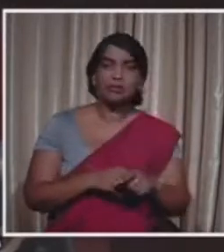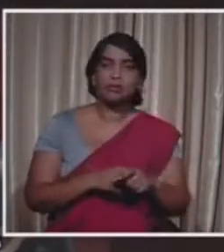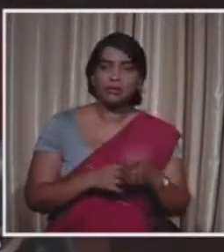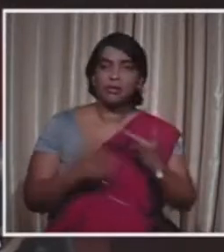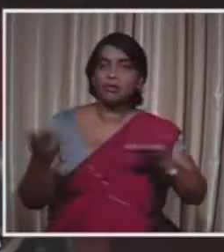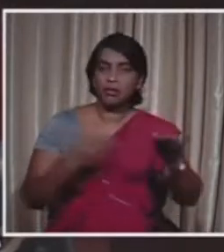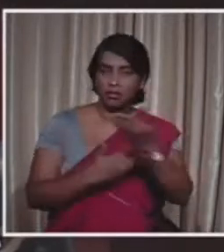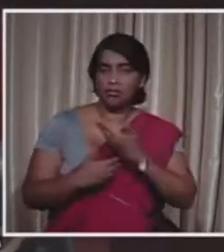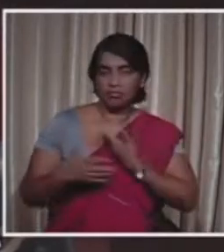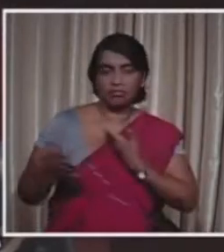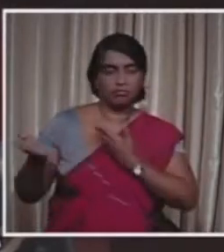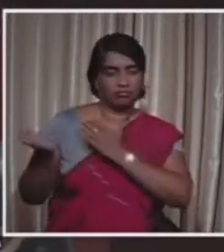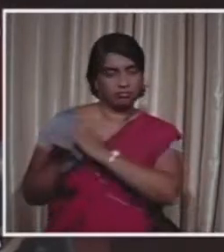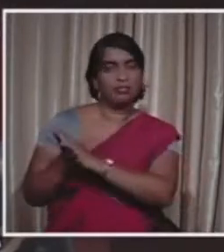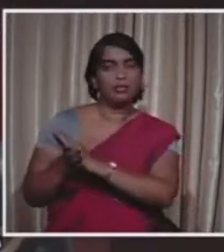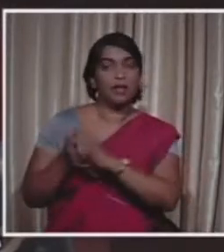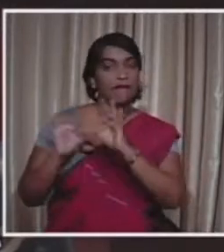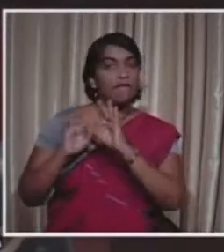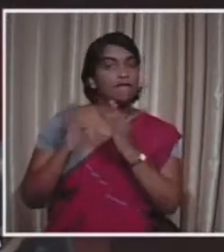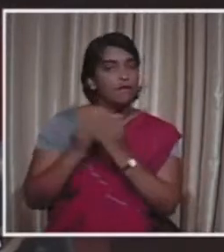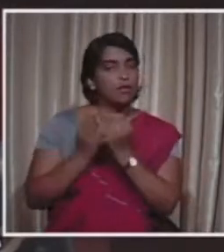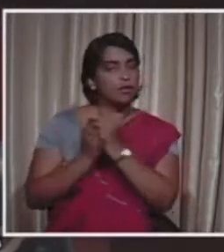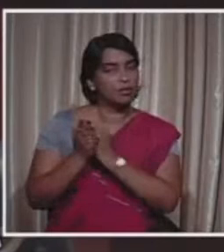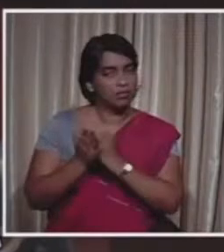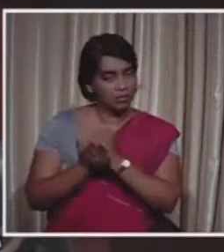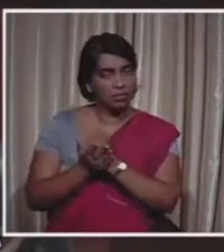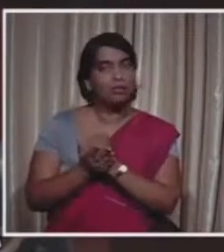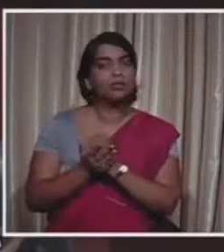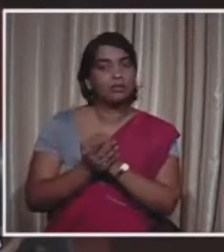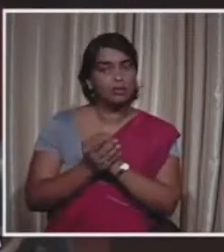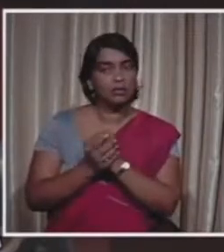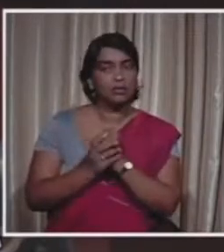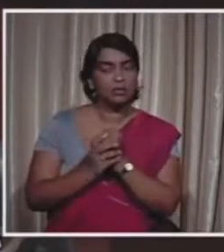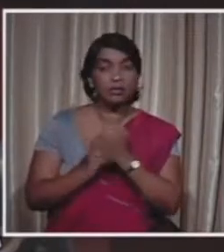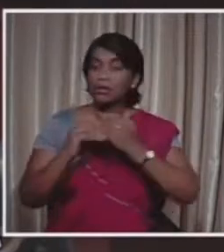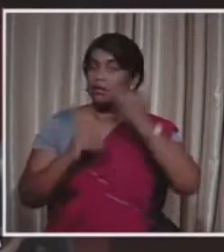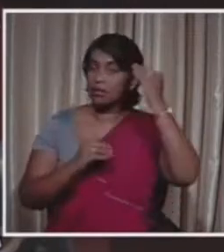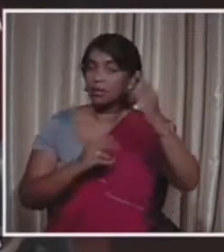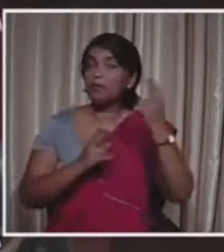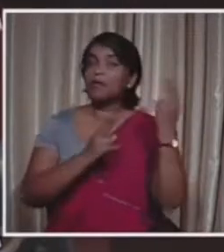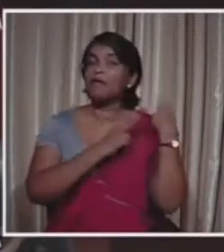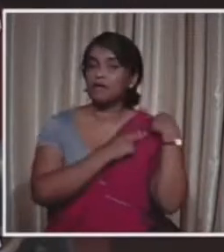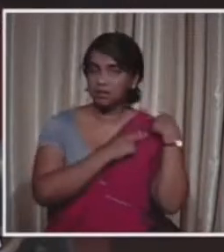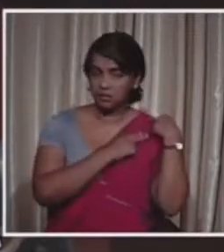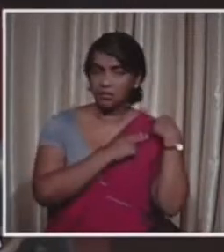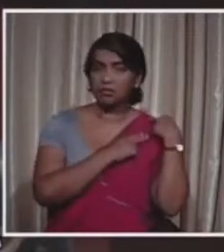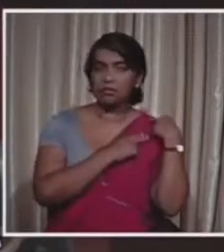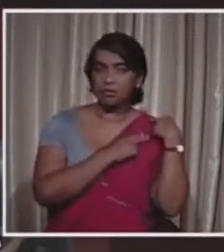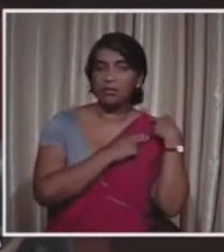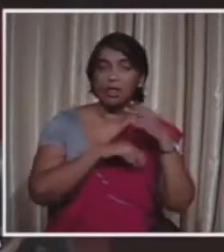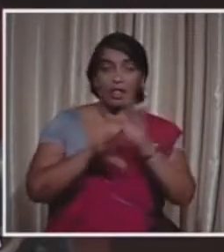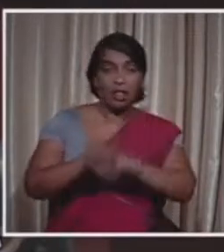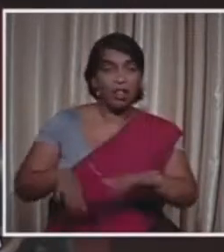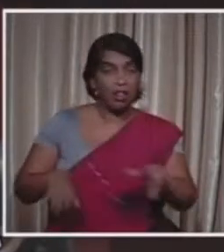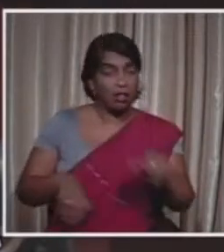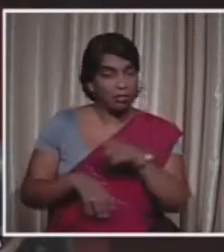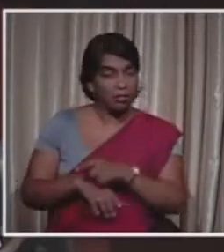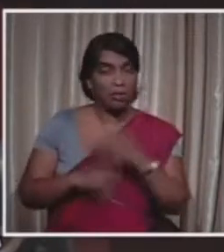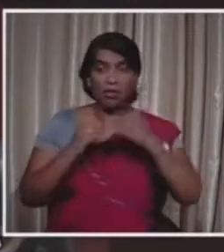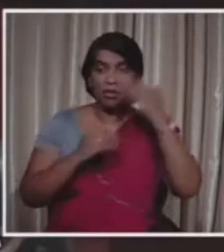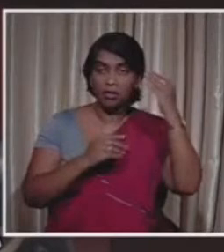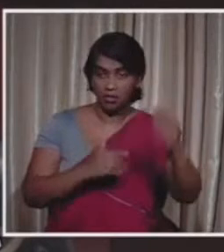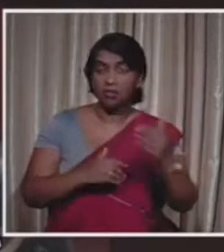අපි සිටිනවා. ඒ පවුලේ සීලු දෙනාගේම අනාගත වගකීම, ඒ දූ දරුවන්ගේ